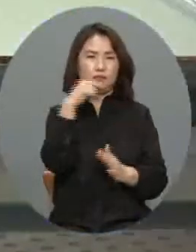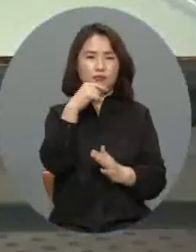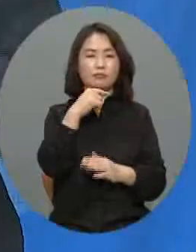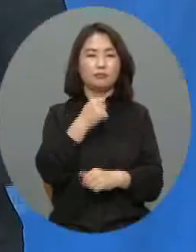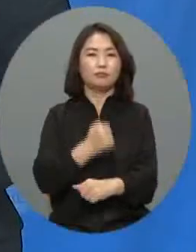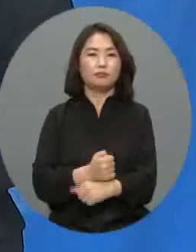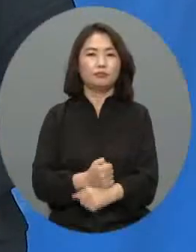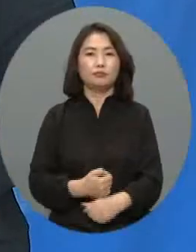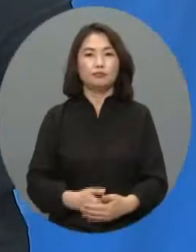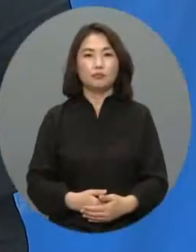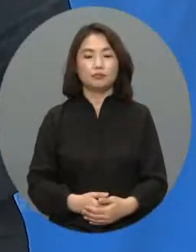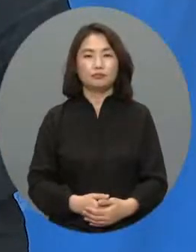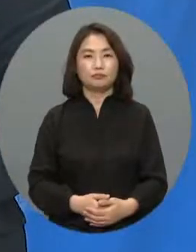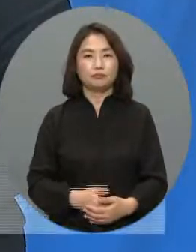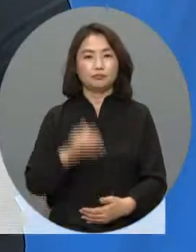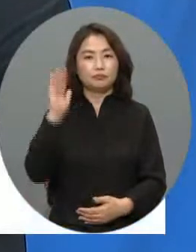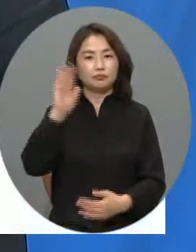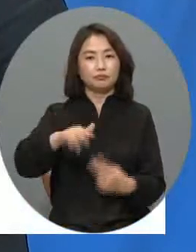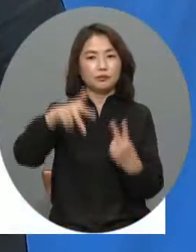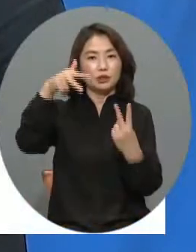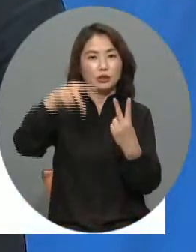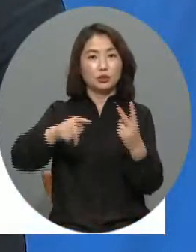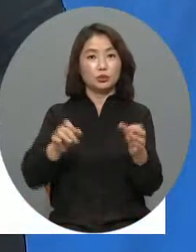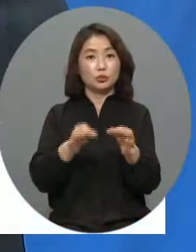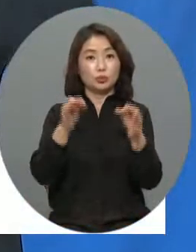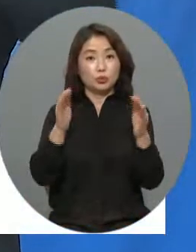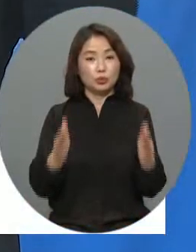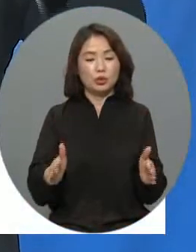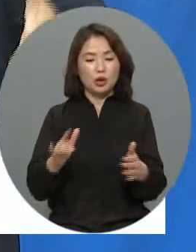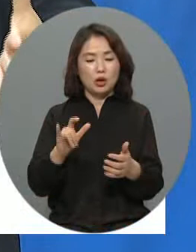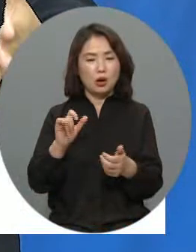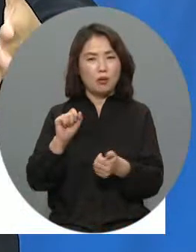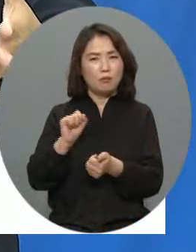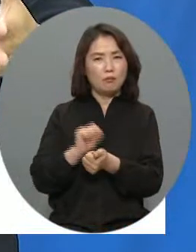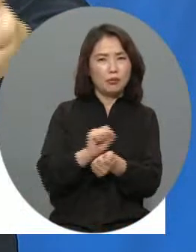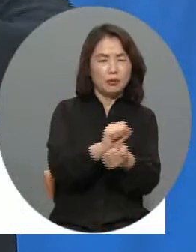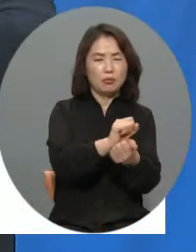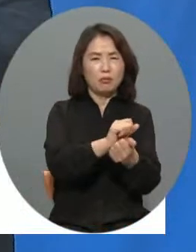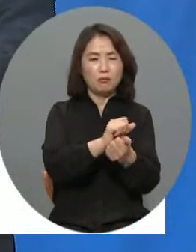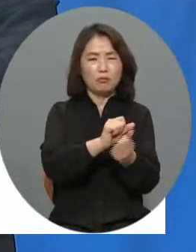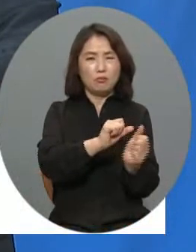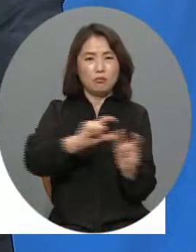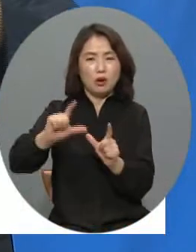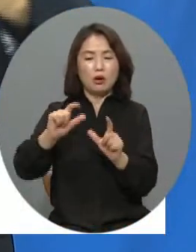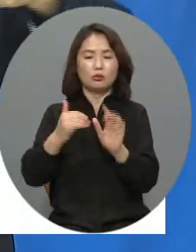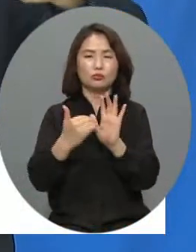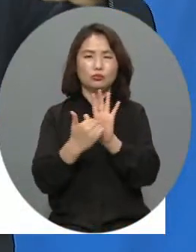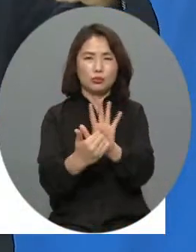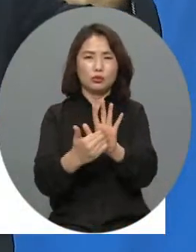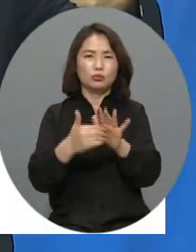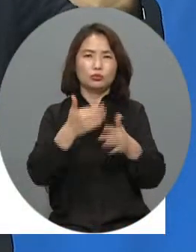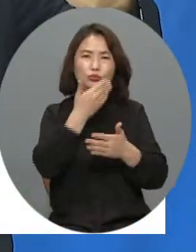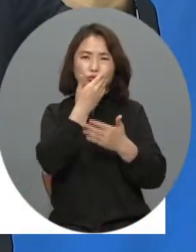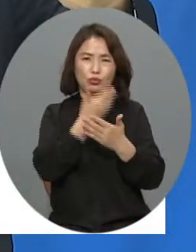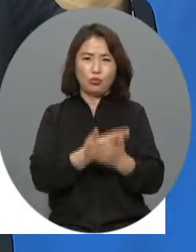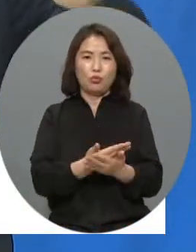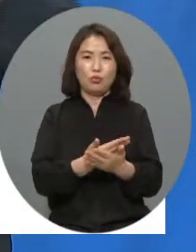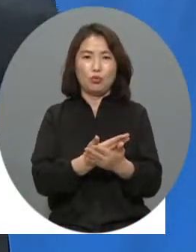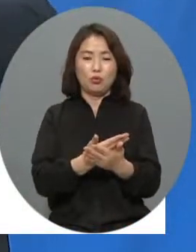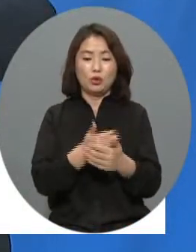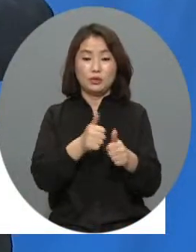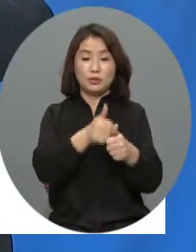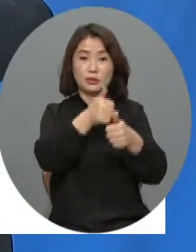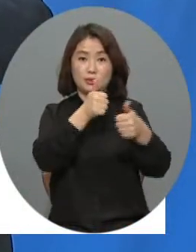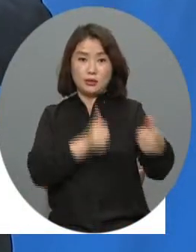강화했습니다. 앞으로 2주간이 감염 확산 방지를 위한 중대한 고비입니다. 강화된 거리